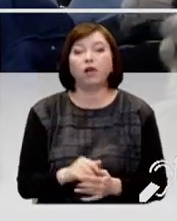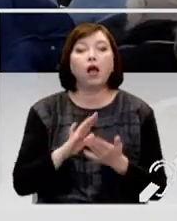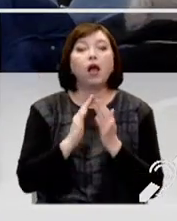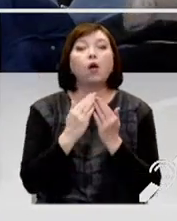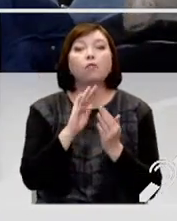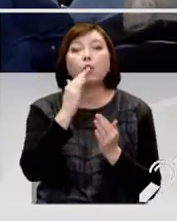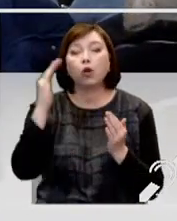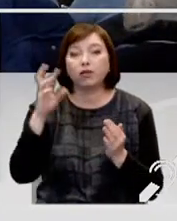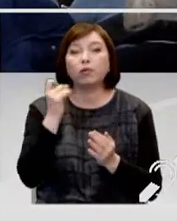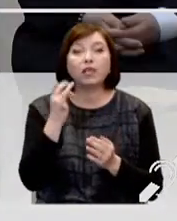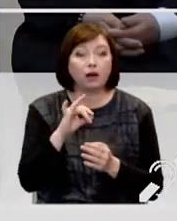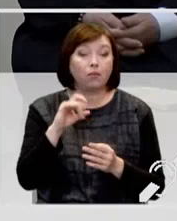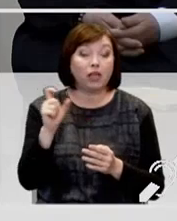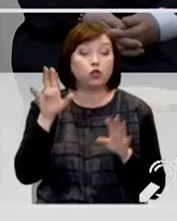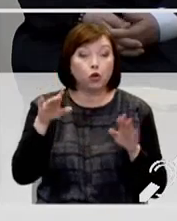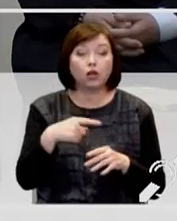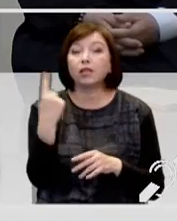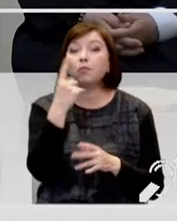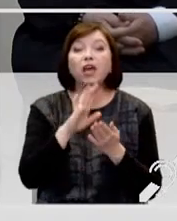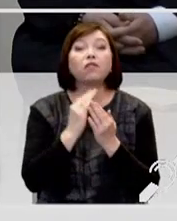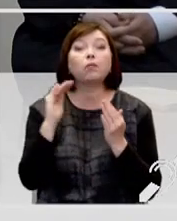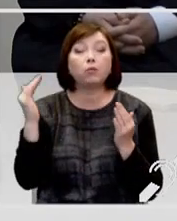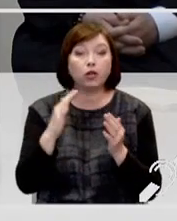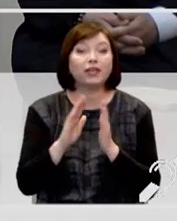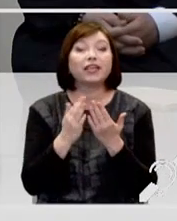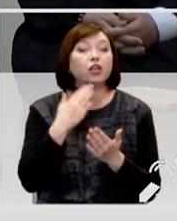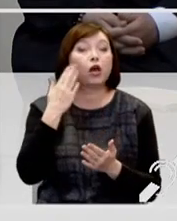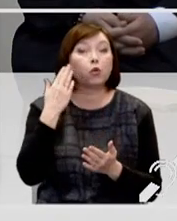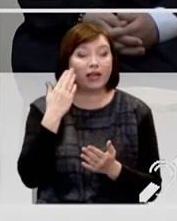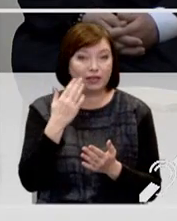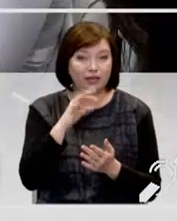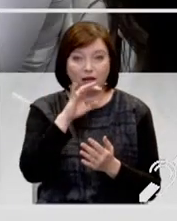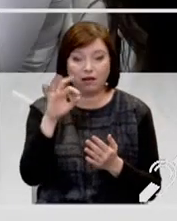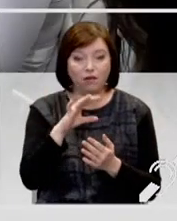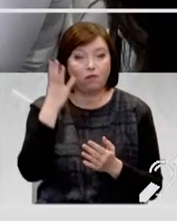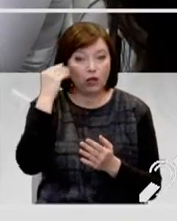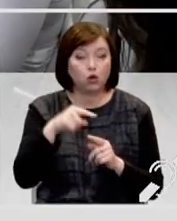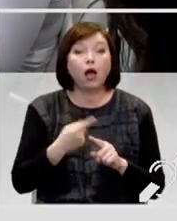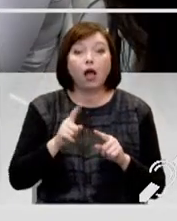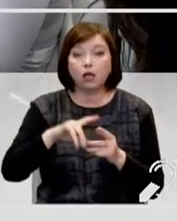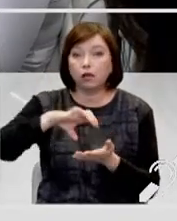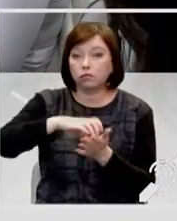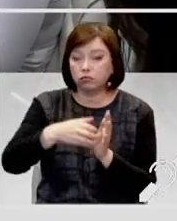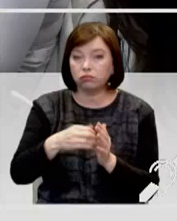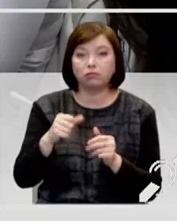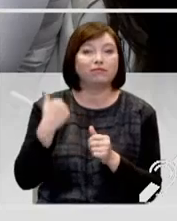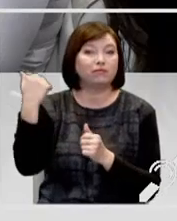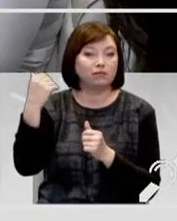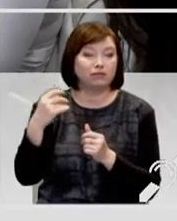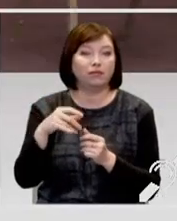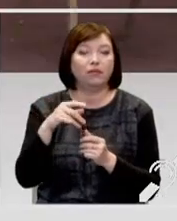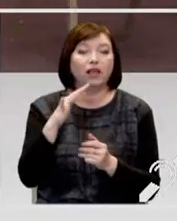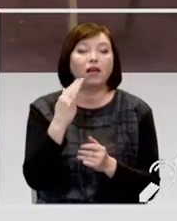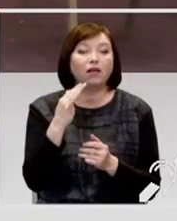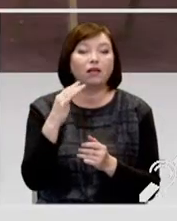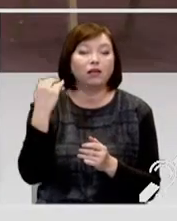Biblioteca Basarabia din Soroca este prima bibliotecă de carte românească din Republica Moldova. Instituția este o filială a Bibliotecii